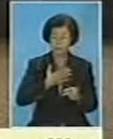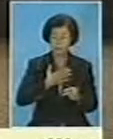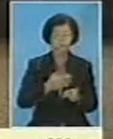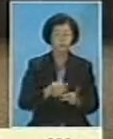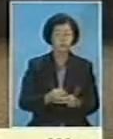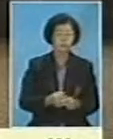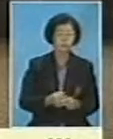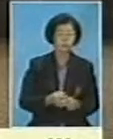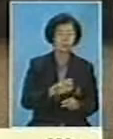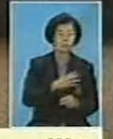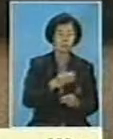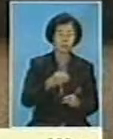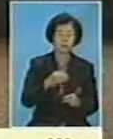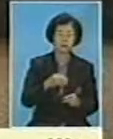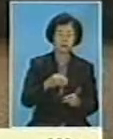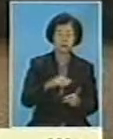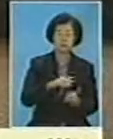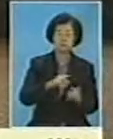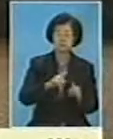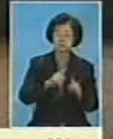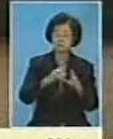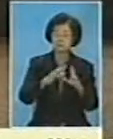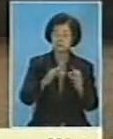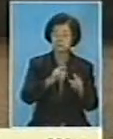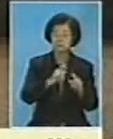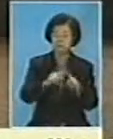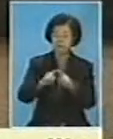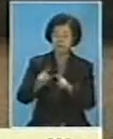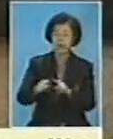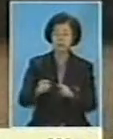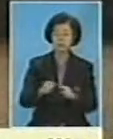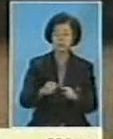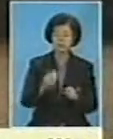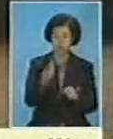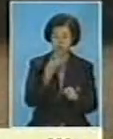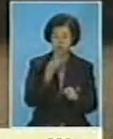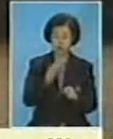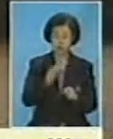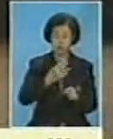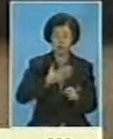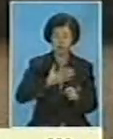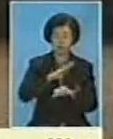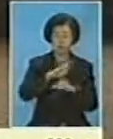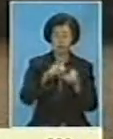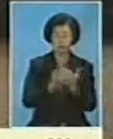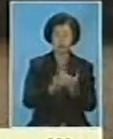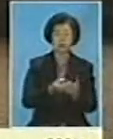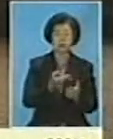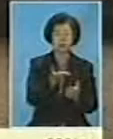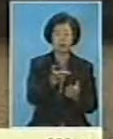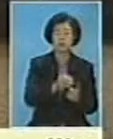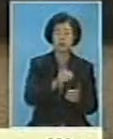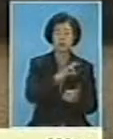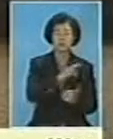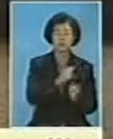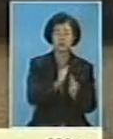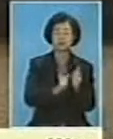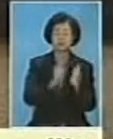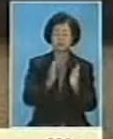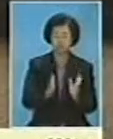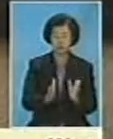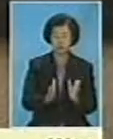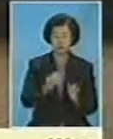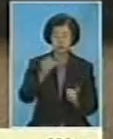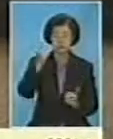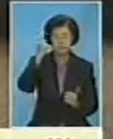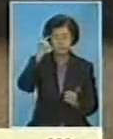ท่านทั้งหลายทั้งปวงที่ผมถูกกล่าวหามาทั้งหมดนี้ผมขอให้ท่านสมาชิกทุกท่านได้ต